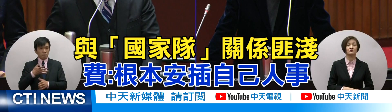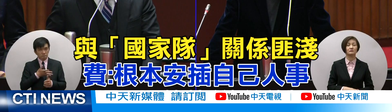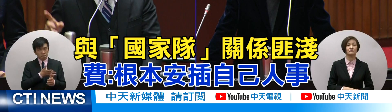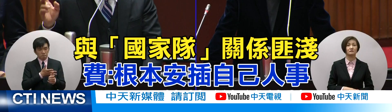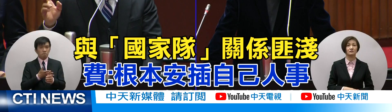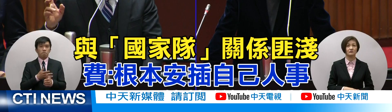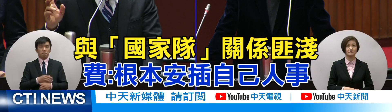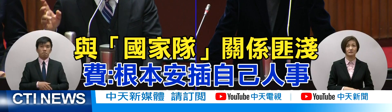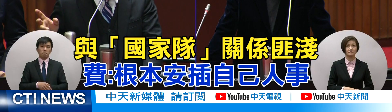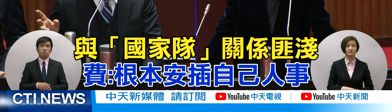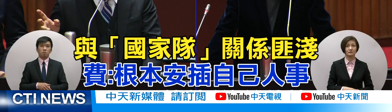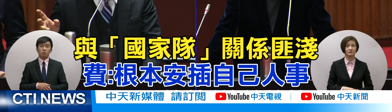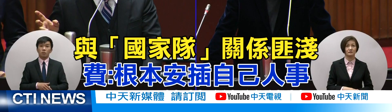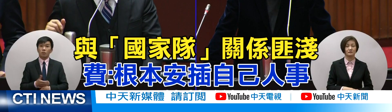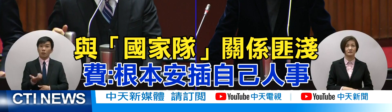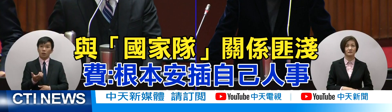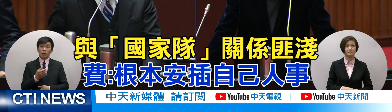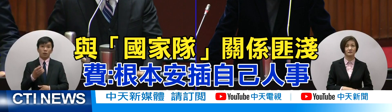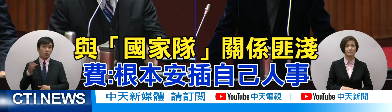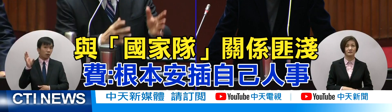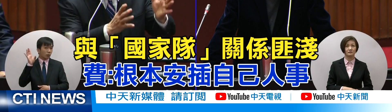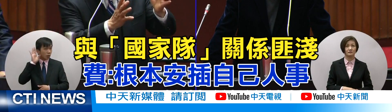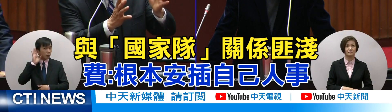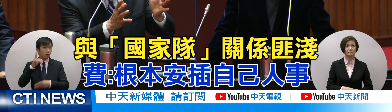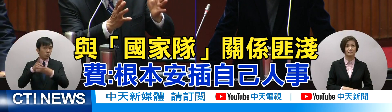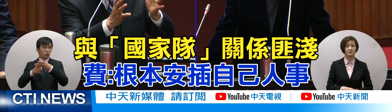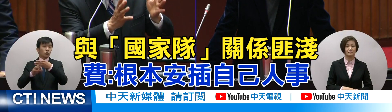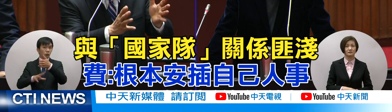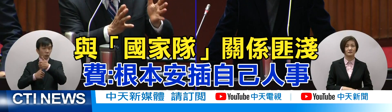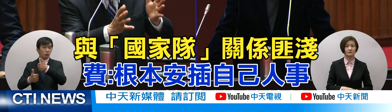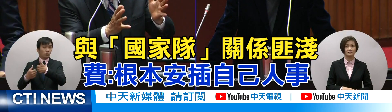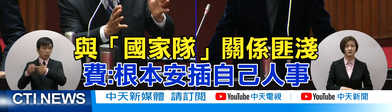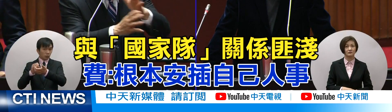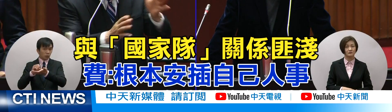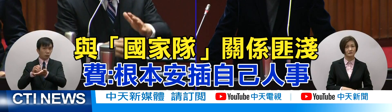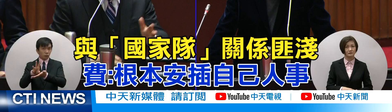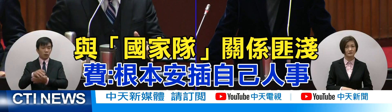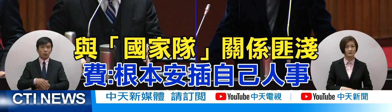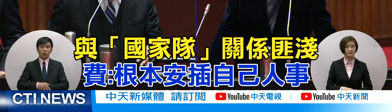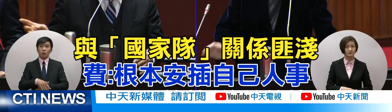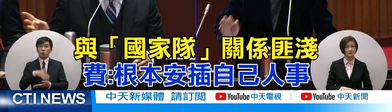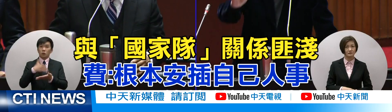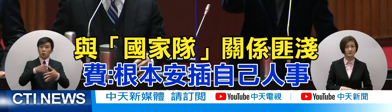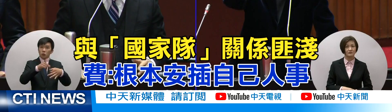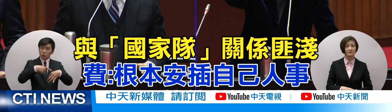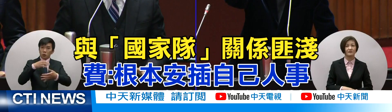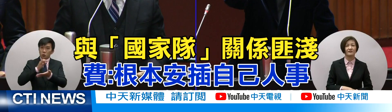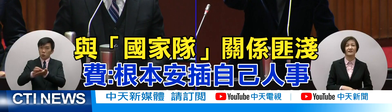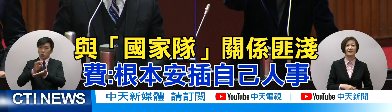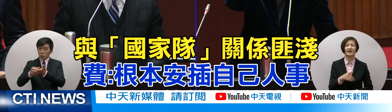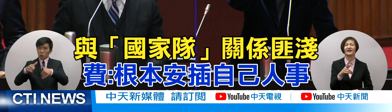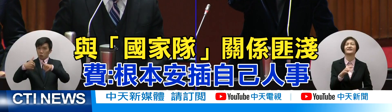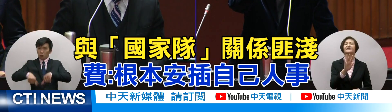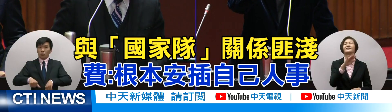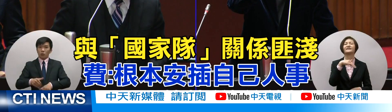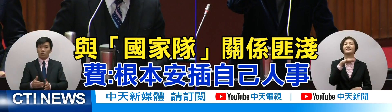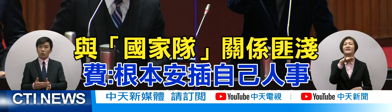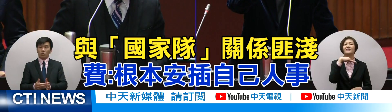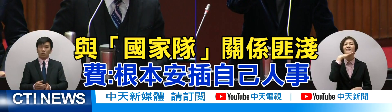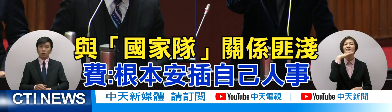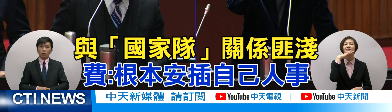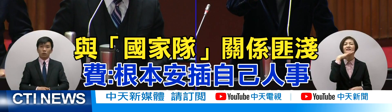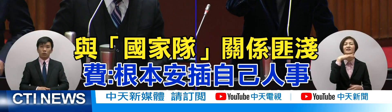另外，刚听主委报告是已经打损益两平。 我们不要讲的，那是他说